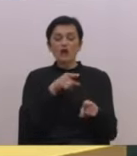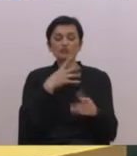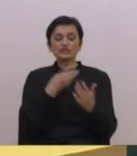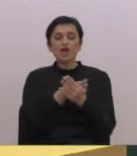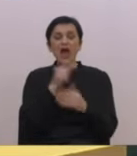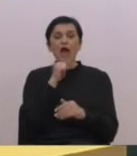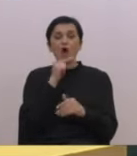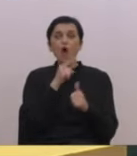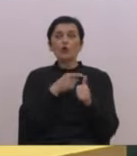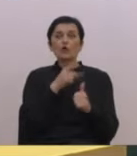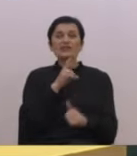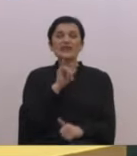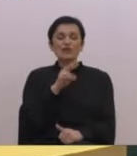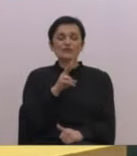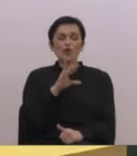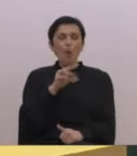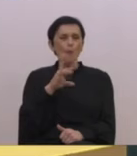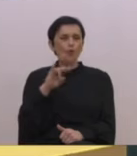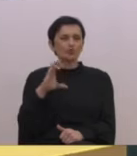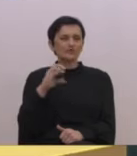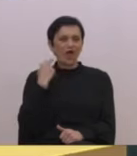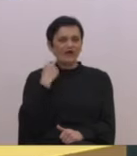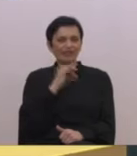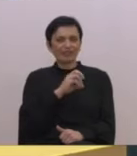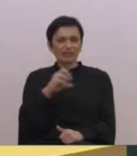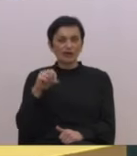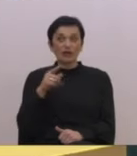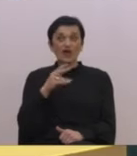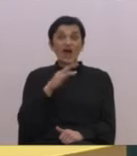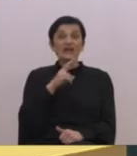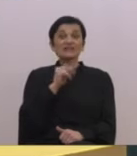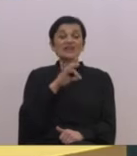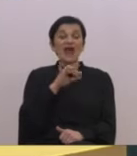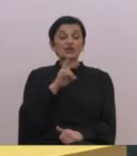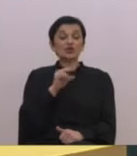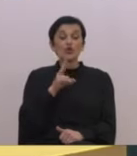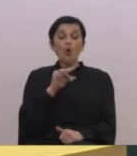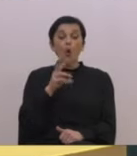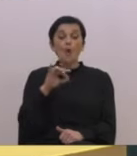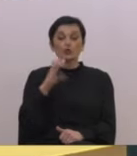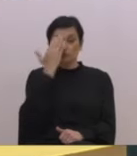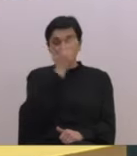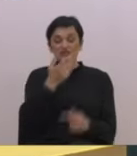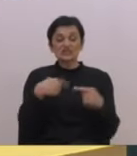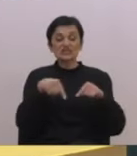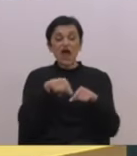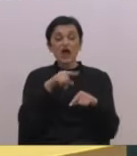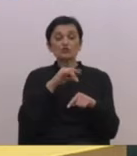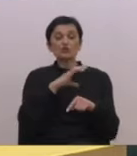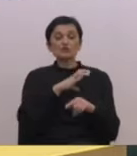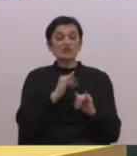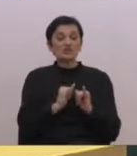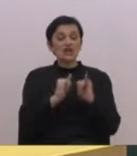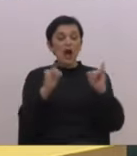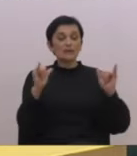ქვია tragedy of commons. ხო და აი ეს tragedy of commons საზოგადოებას გამდიდრებაში უშლის ხელს, როცა